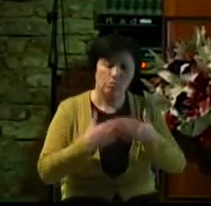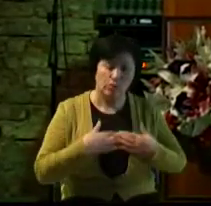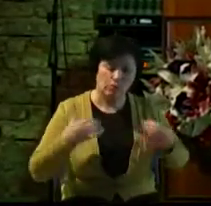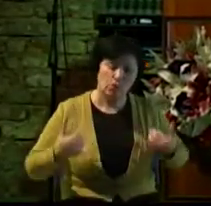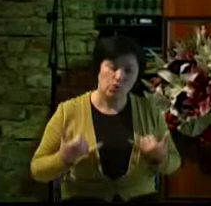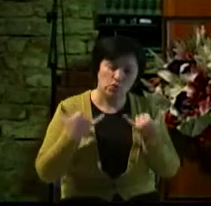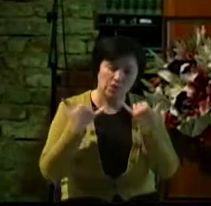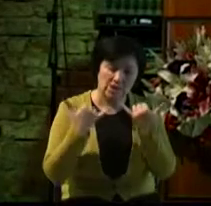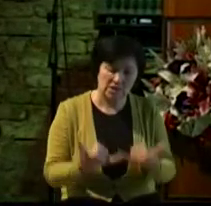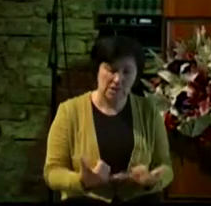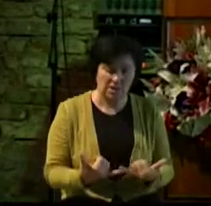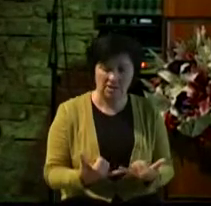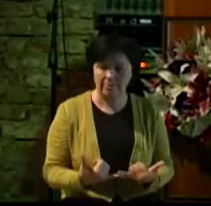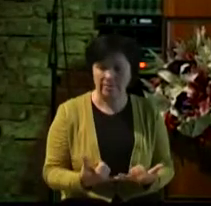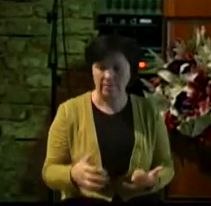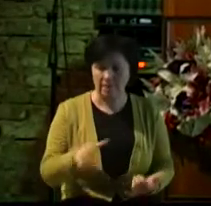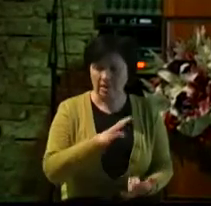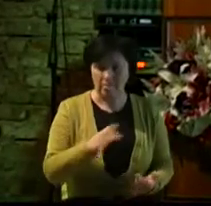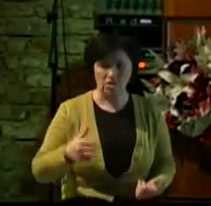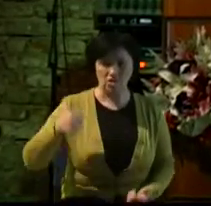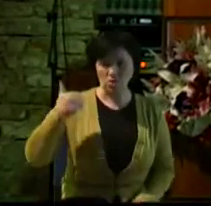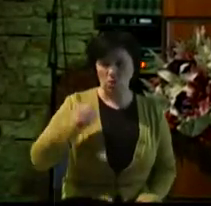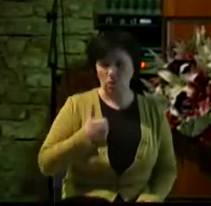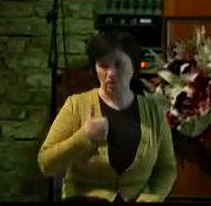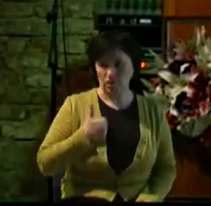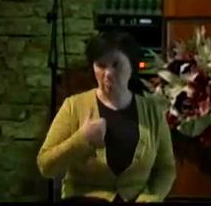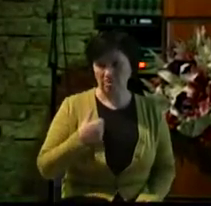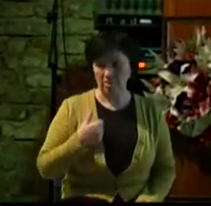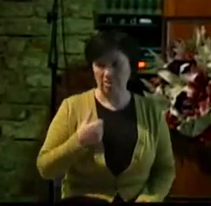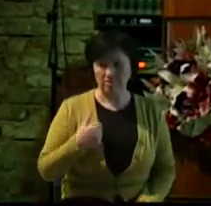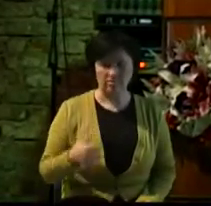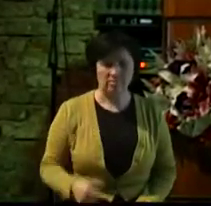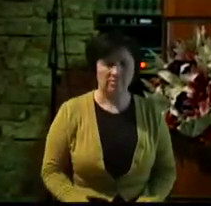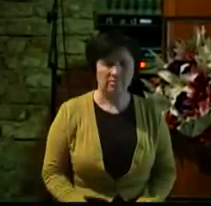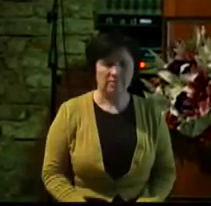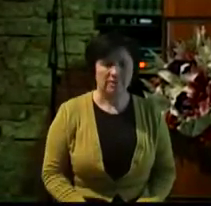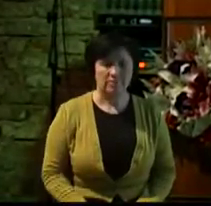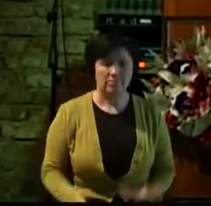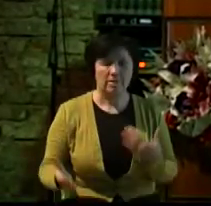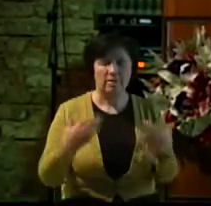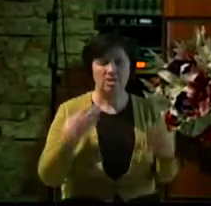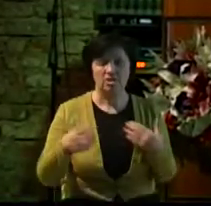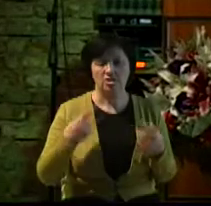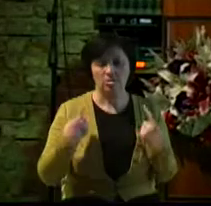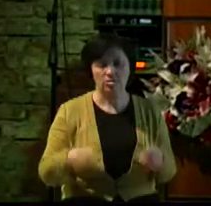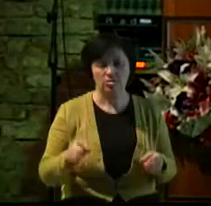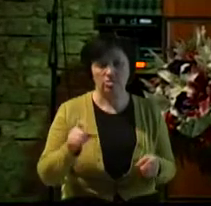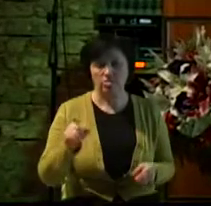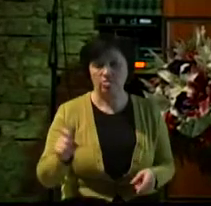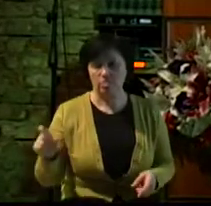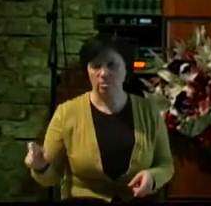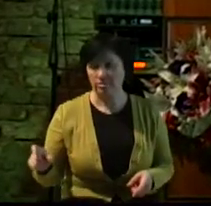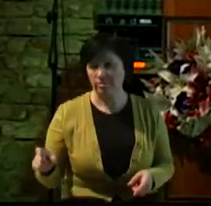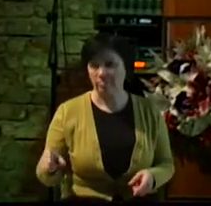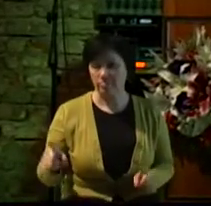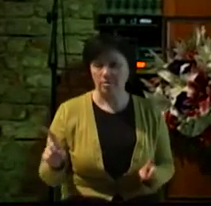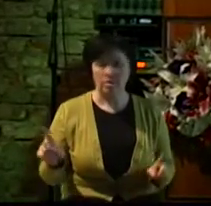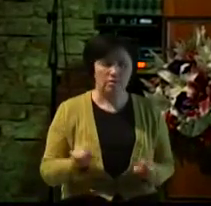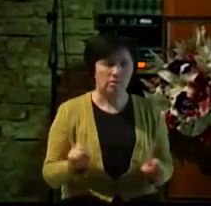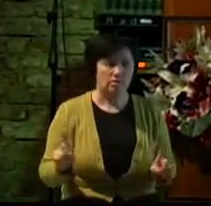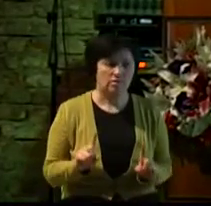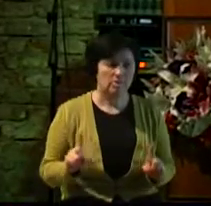уважением. Не быть гордыми и высокомерными по отношению к другим людям. И для того,